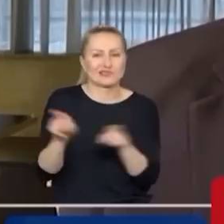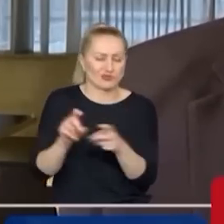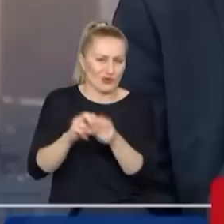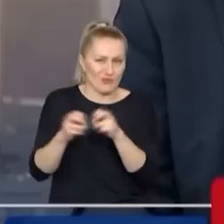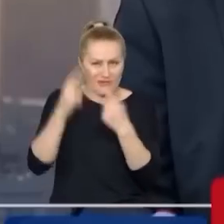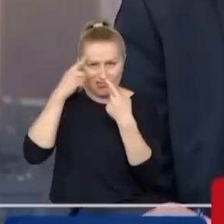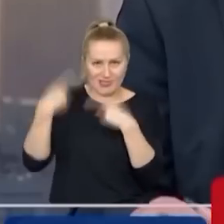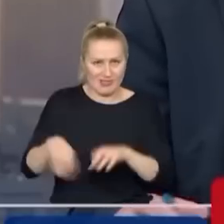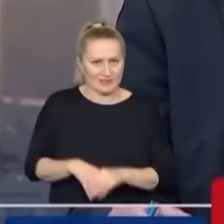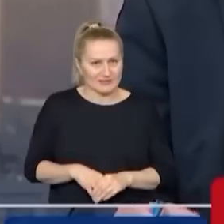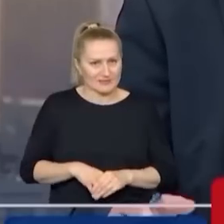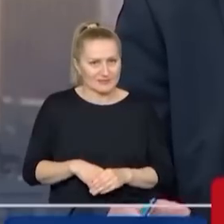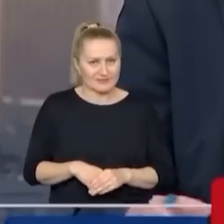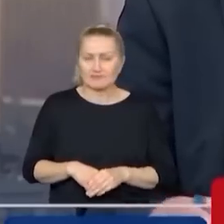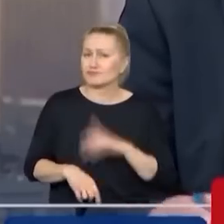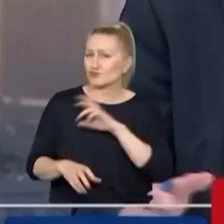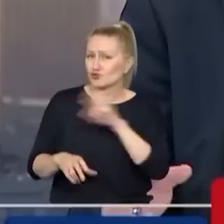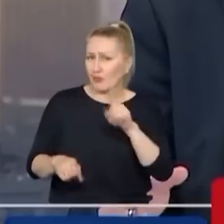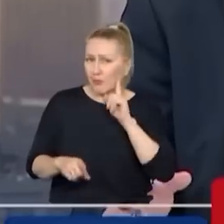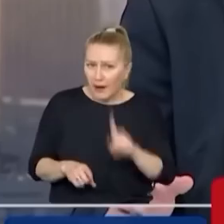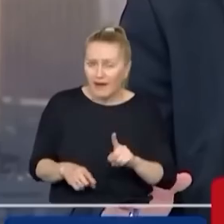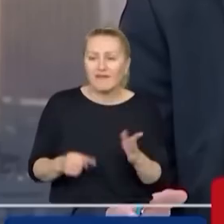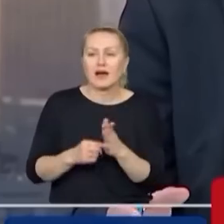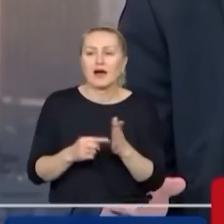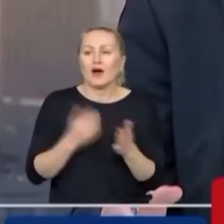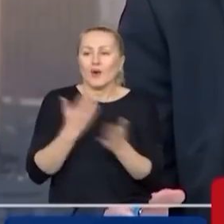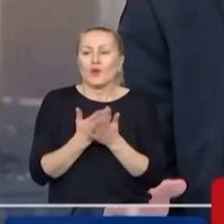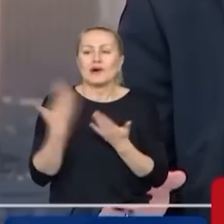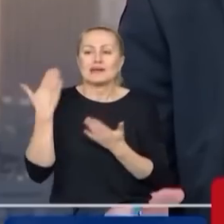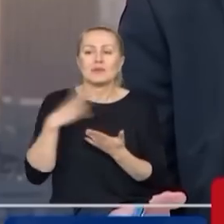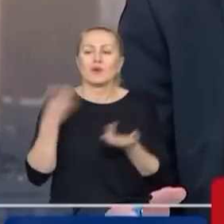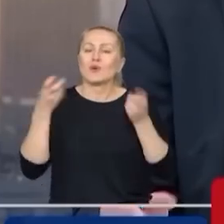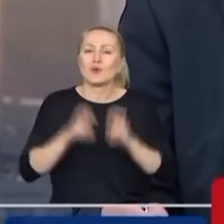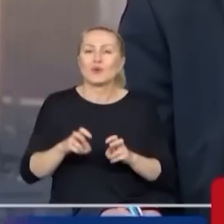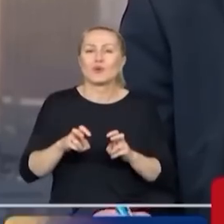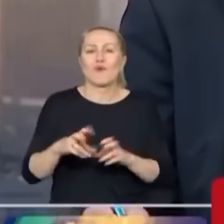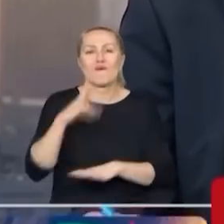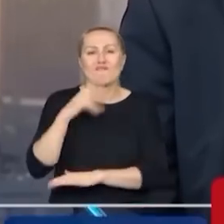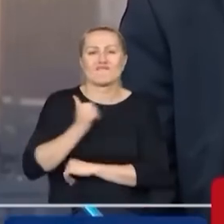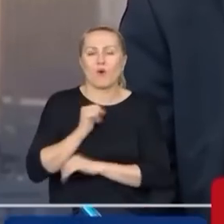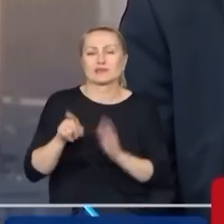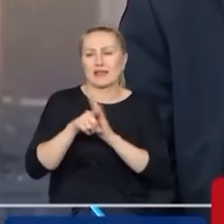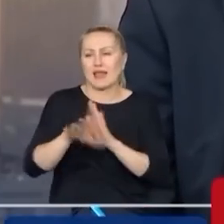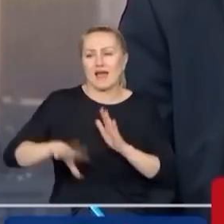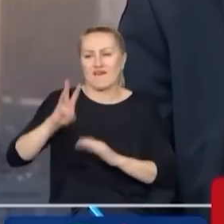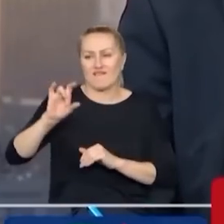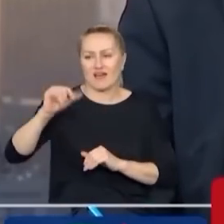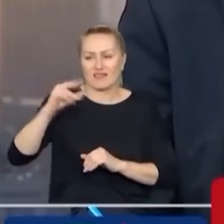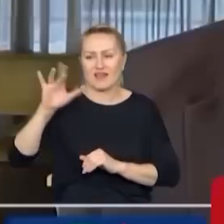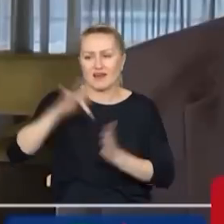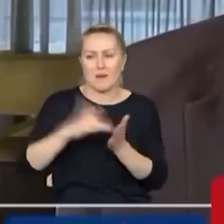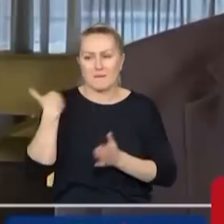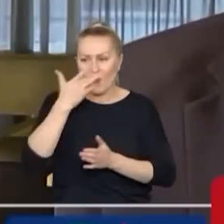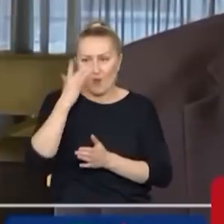Czy jest prawdą, że już powstają takie bazy czy koszary dla wagnerowców na Białorusi? No